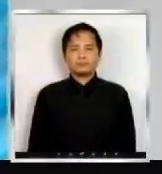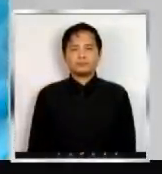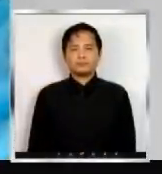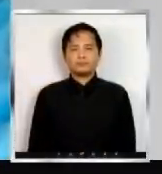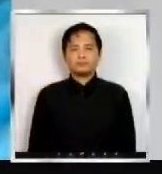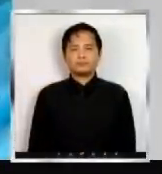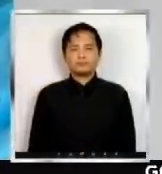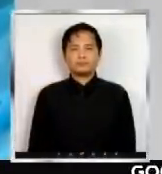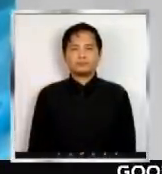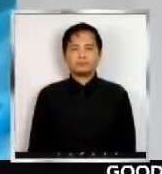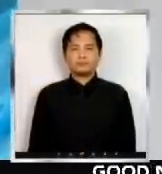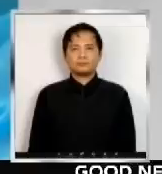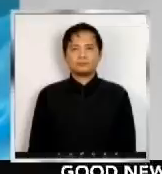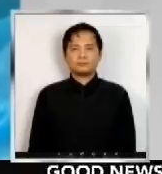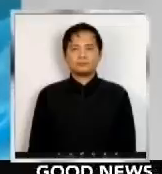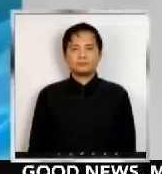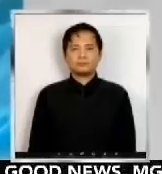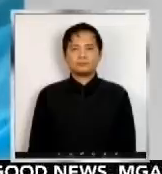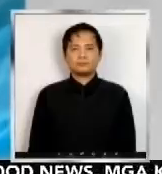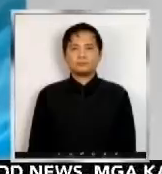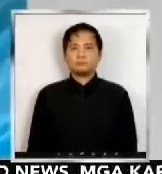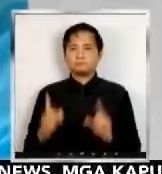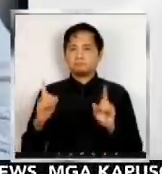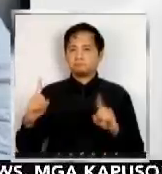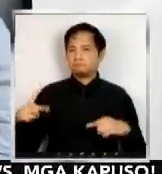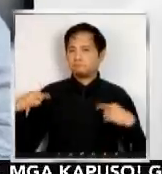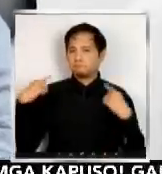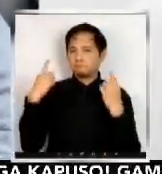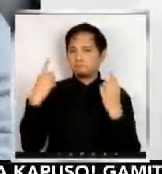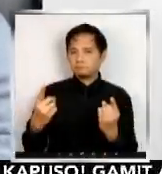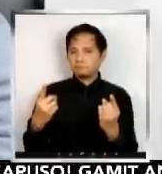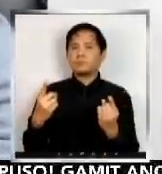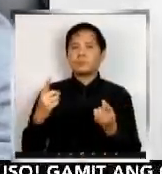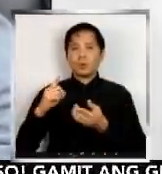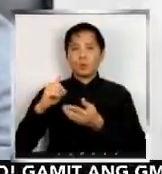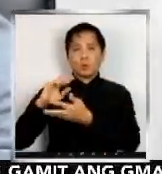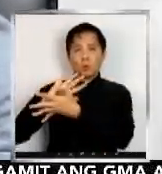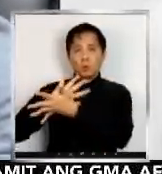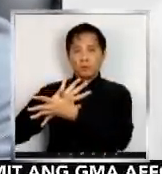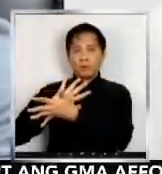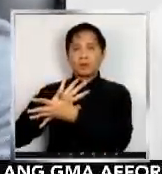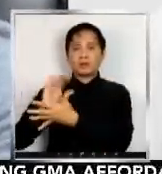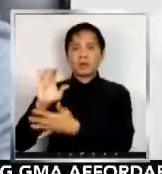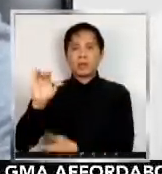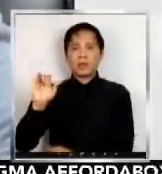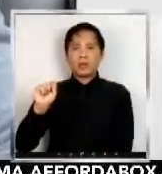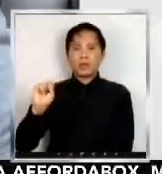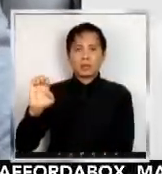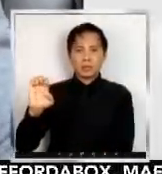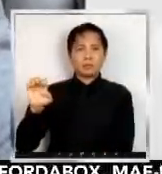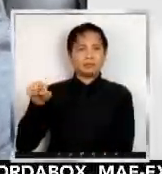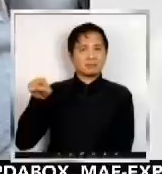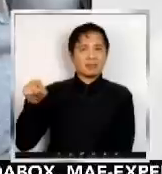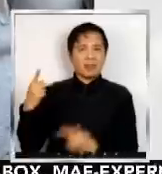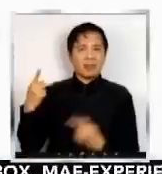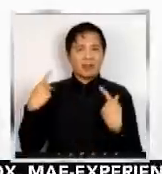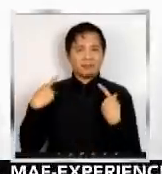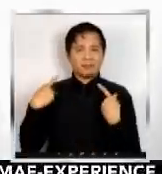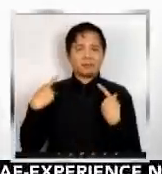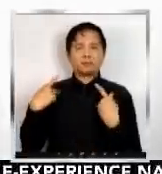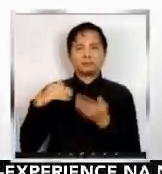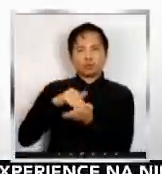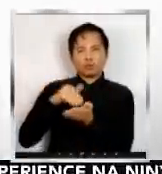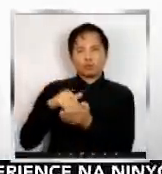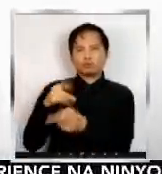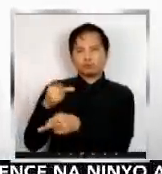Mula pa noong nakaraang taon, humahawak ng COVID cases si Dr. Claro Antonio sa ilang private hospitals sa Metro Manila. Pero